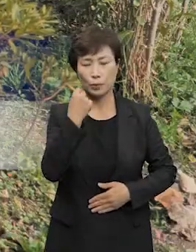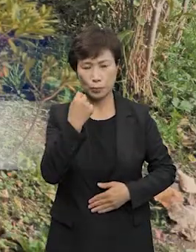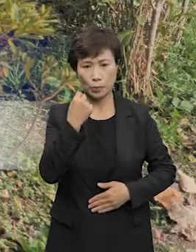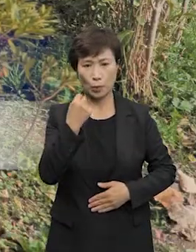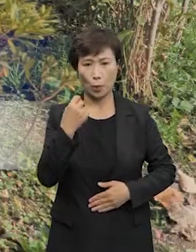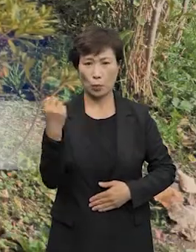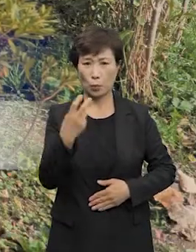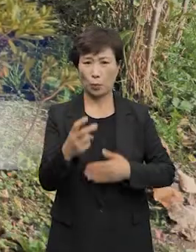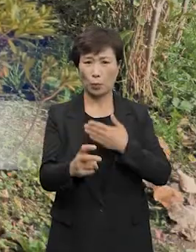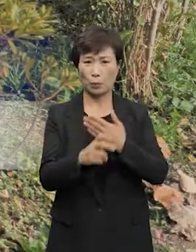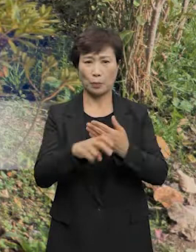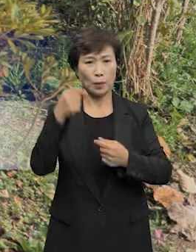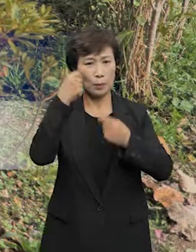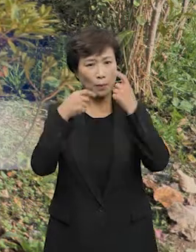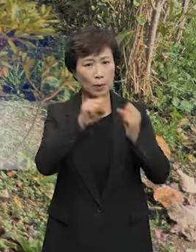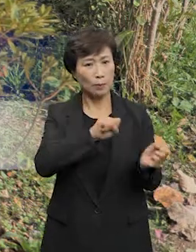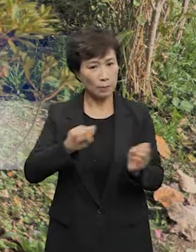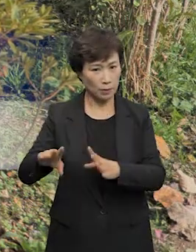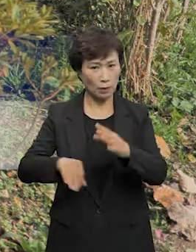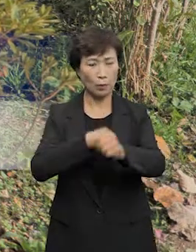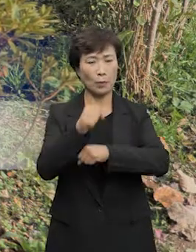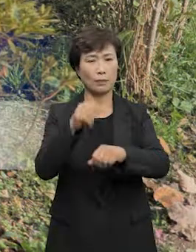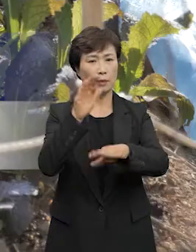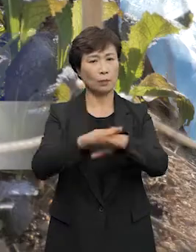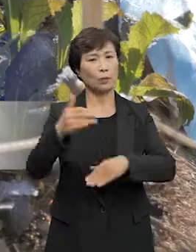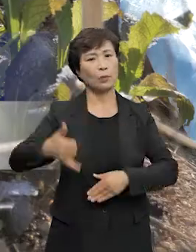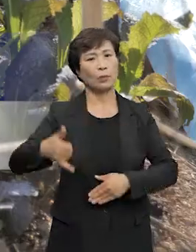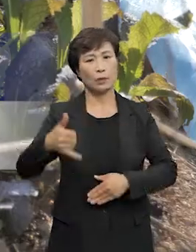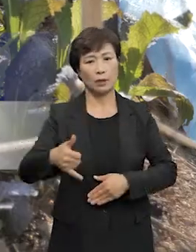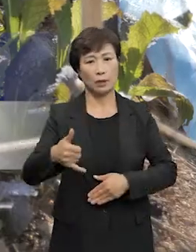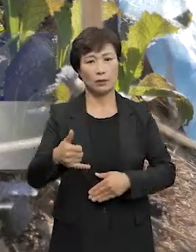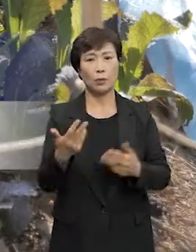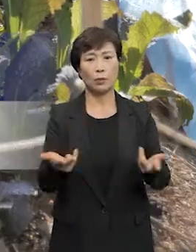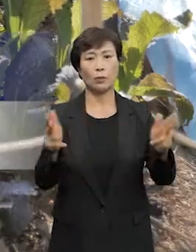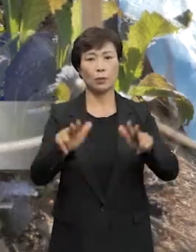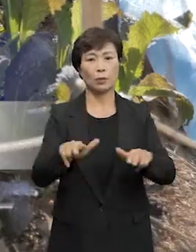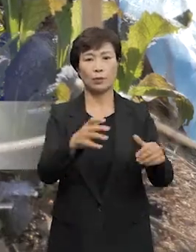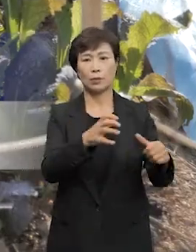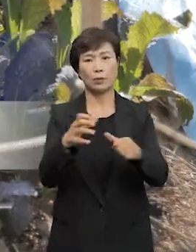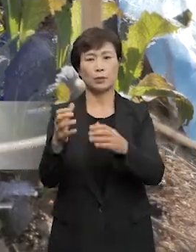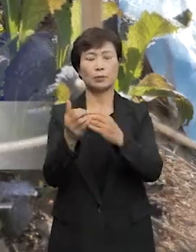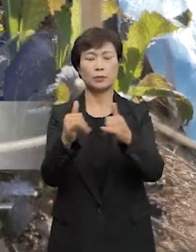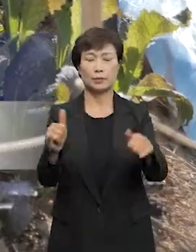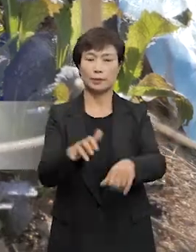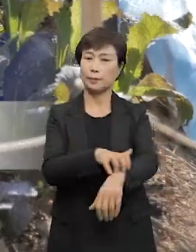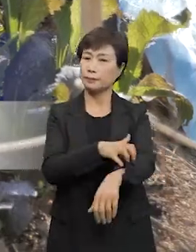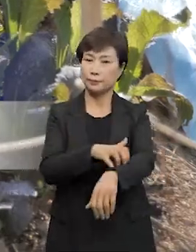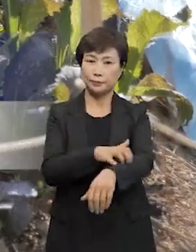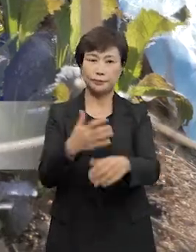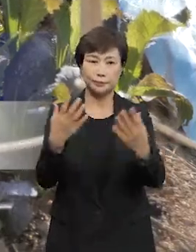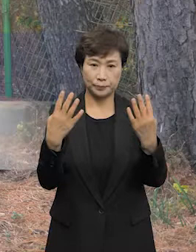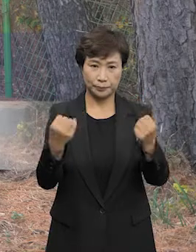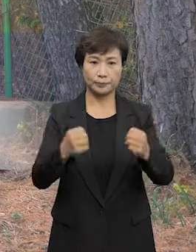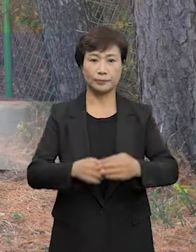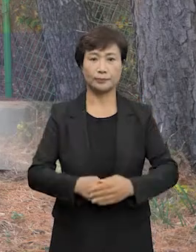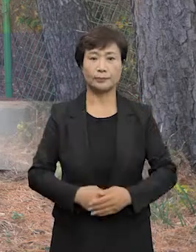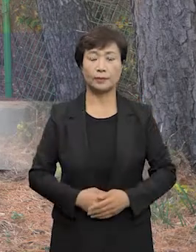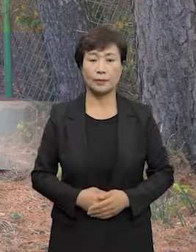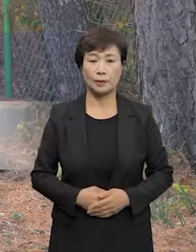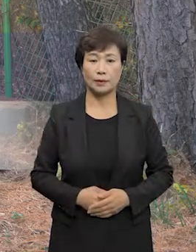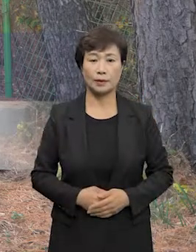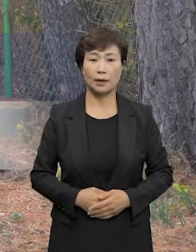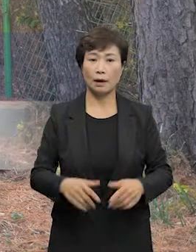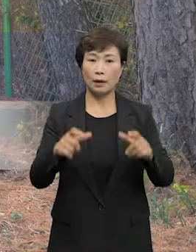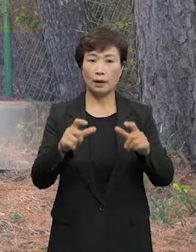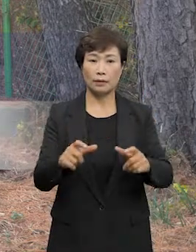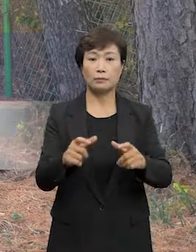불법 쓰레기 2개 무단 경작 등으로 인해 공원 이용객과 주민들이 불편을 겪어 왔습니다 이에